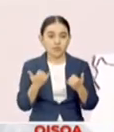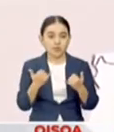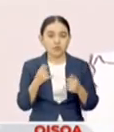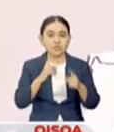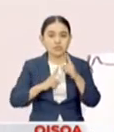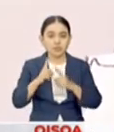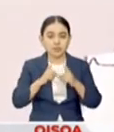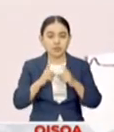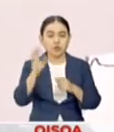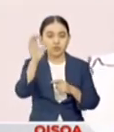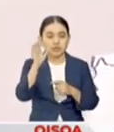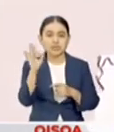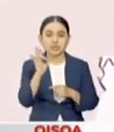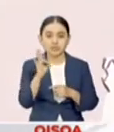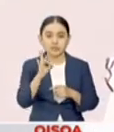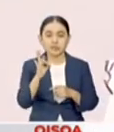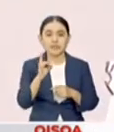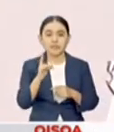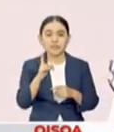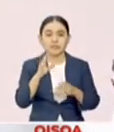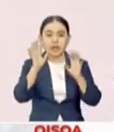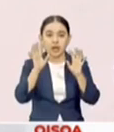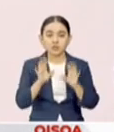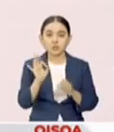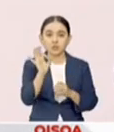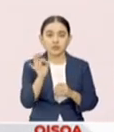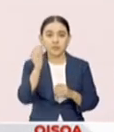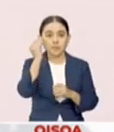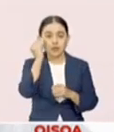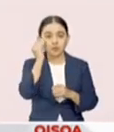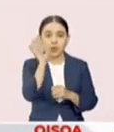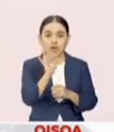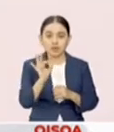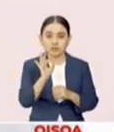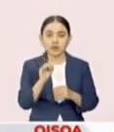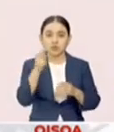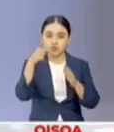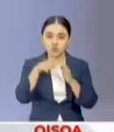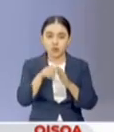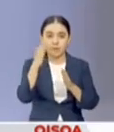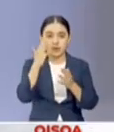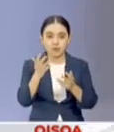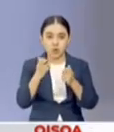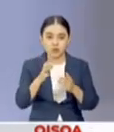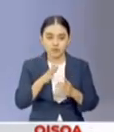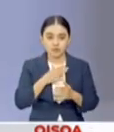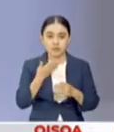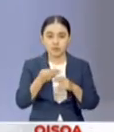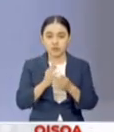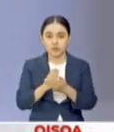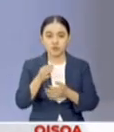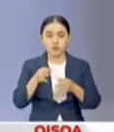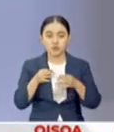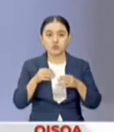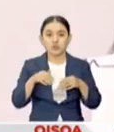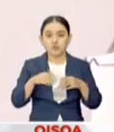seminarda O'zbekiston Respublikasi yangilangan konstitutsiyasi haqida, mazmun mohiyatlari haqida chuqurroq bilib oldik. Mening yo'nalishim sud huquqiy